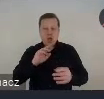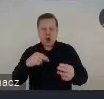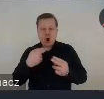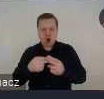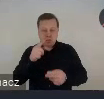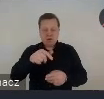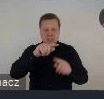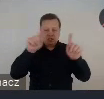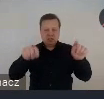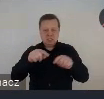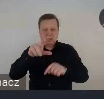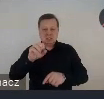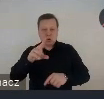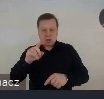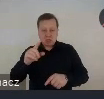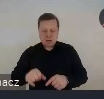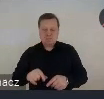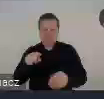odpowiedziami.